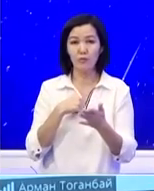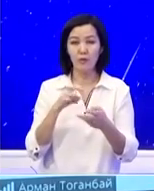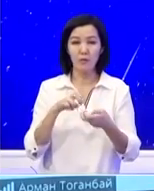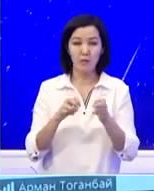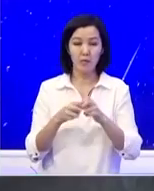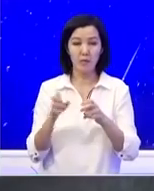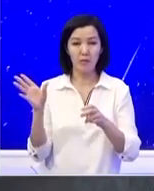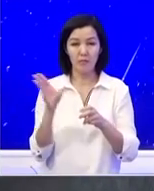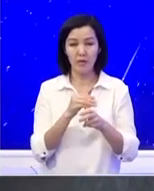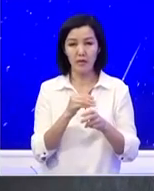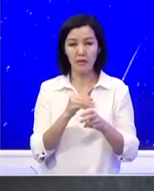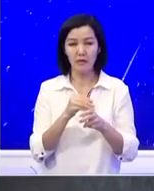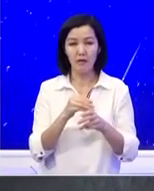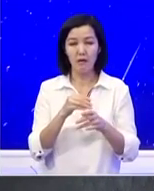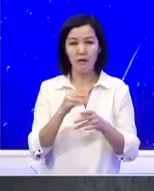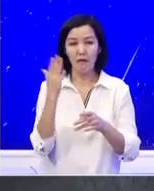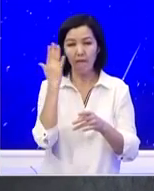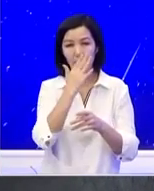бәрін видео